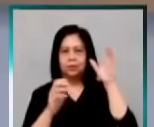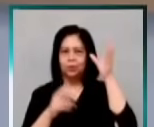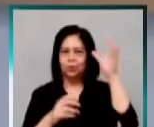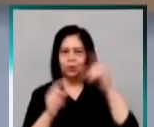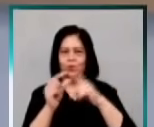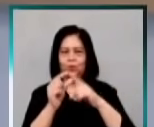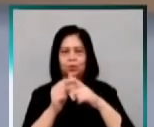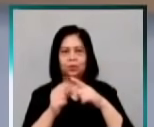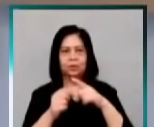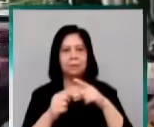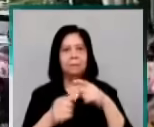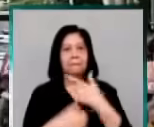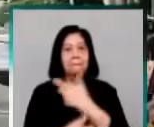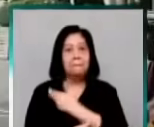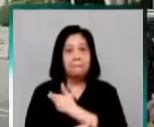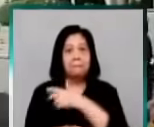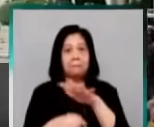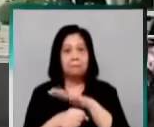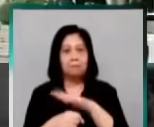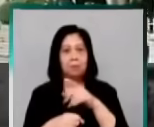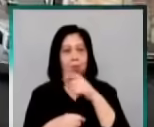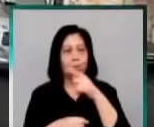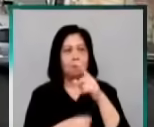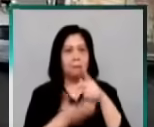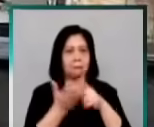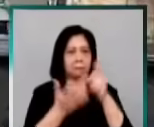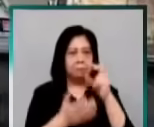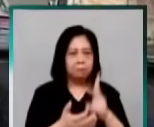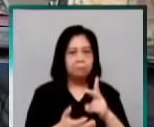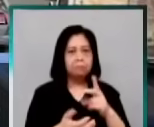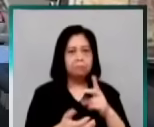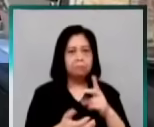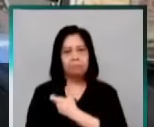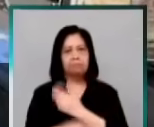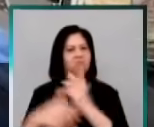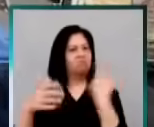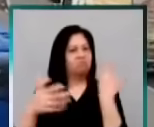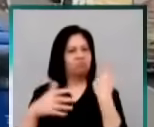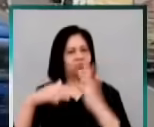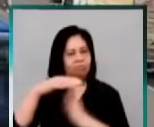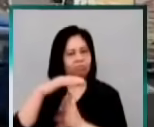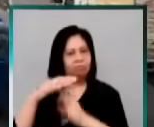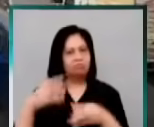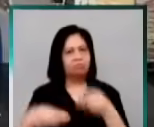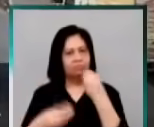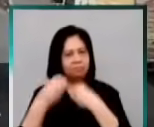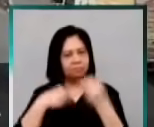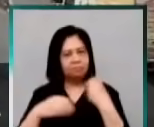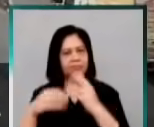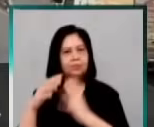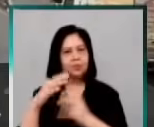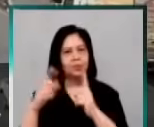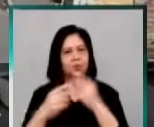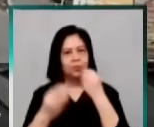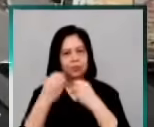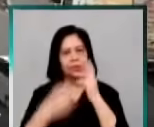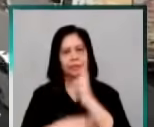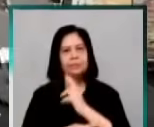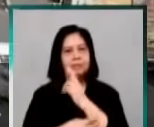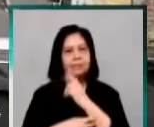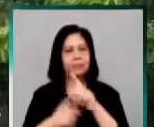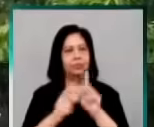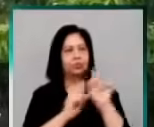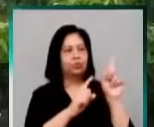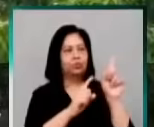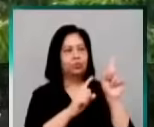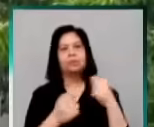bubble. Mga partially at fully vaccinated customer lang ang pinapayagan mag-dine-in sa mga kainan at magpunta sa mga personal